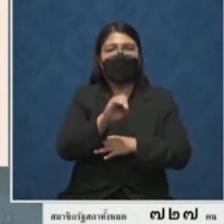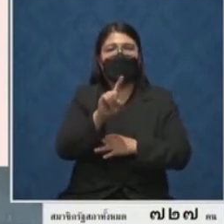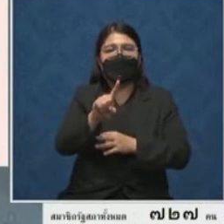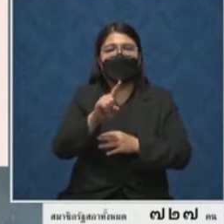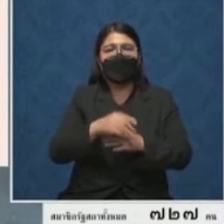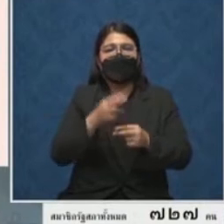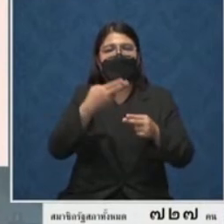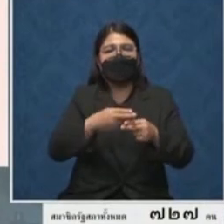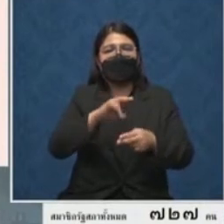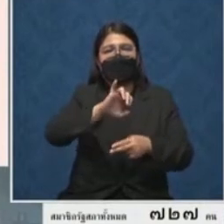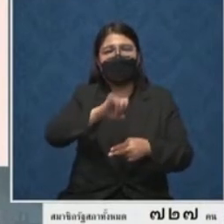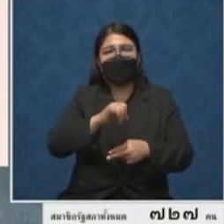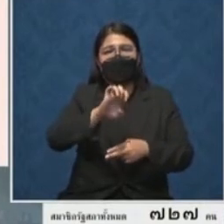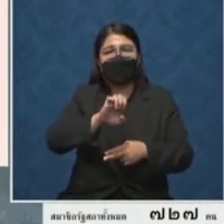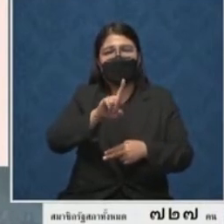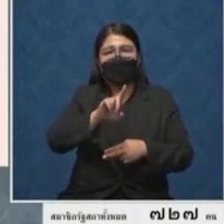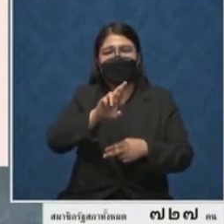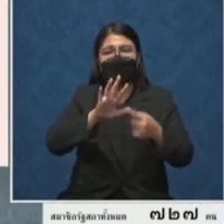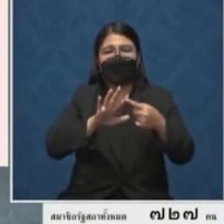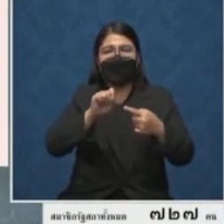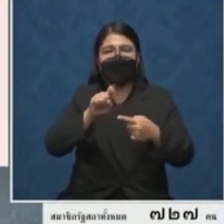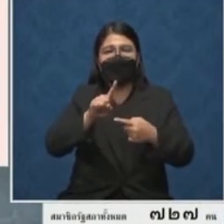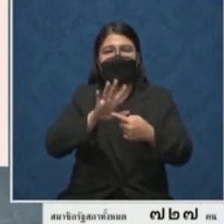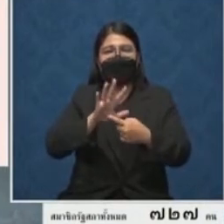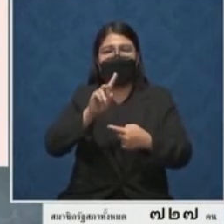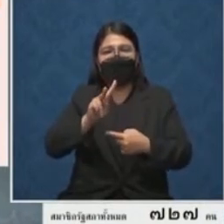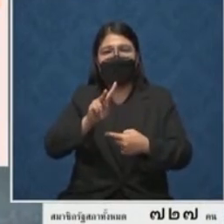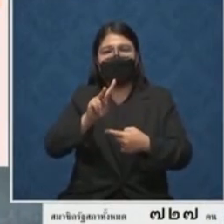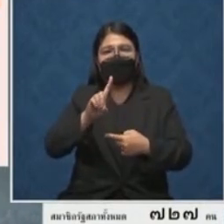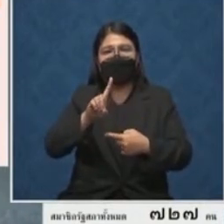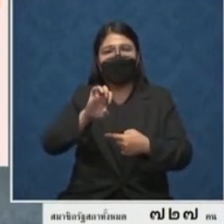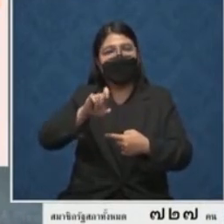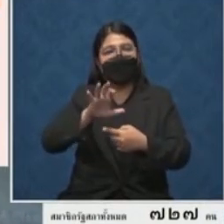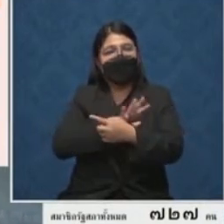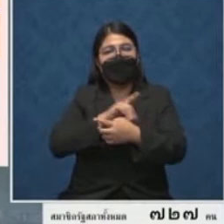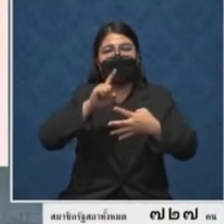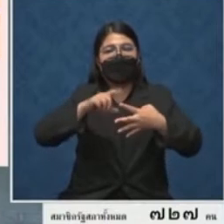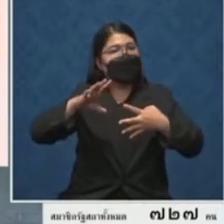ลเอกจีรศักดิ์ชมประสบ 1ไม่รับหลักการ2ไม่รับหลักการ